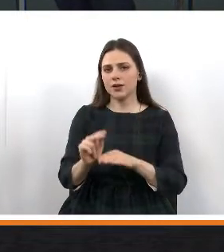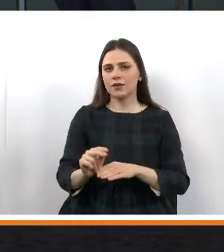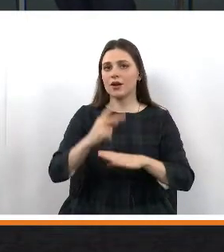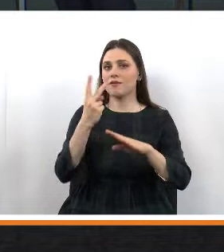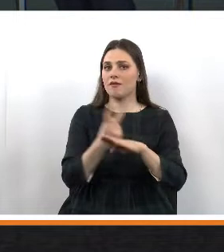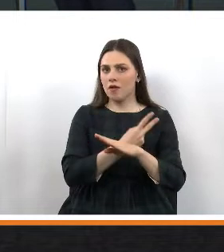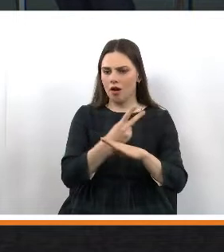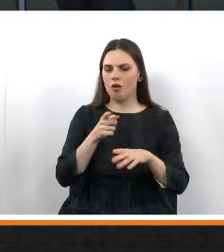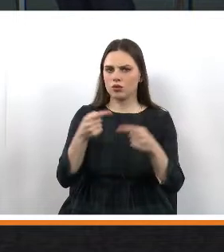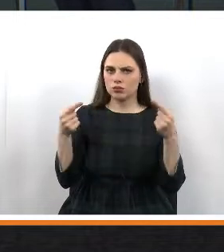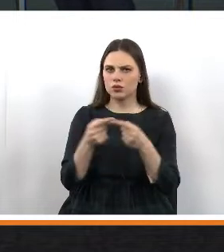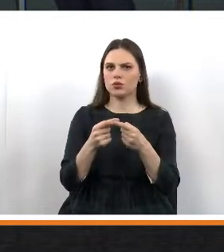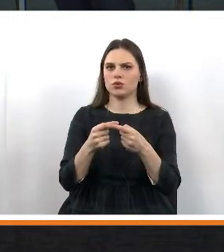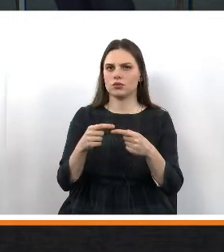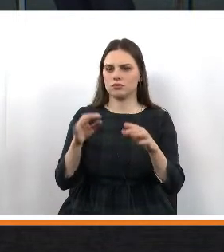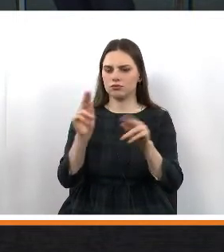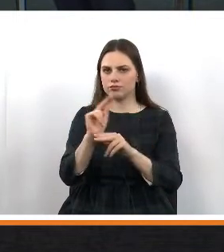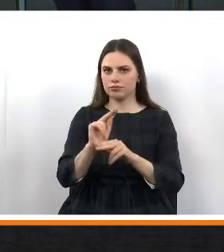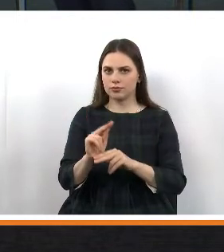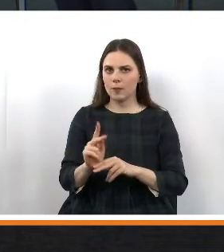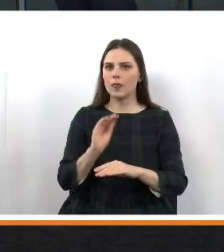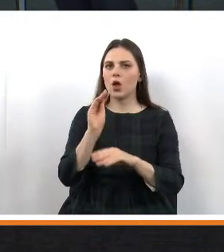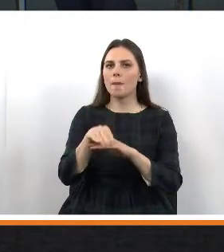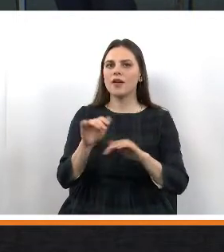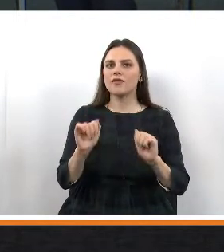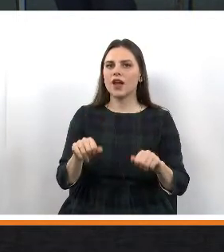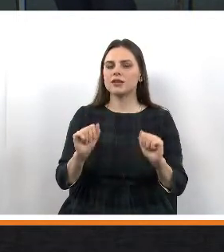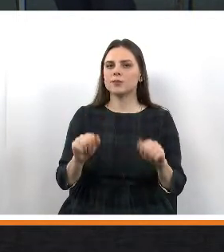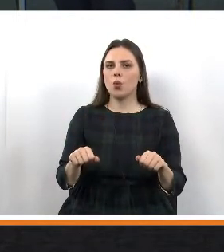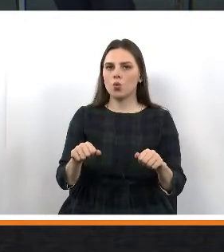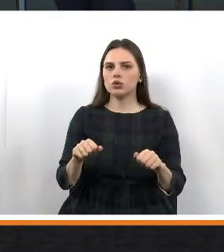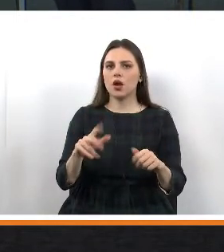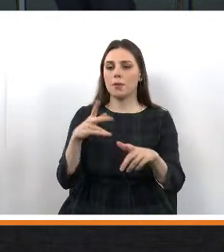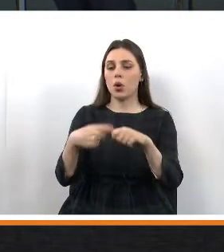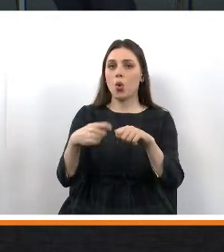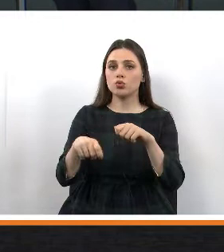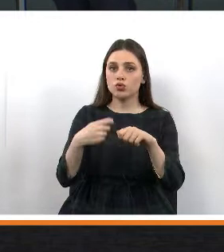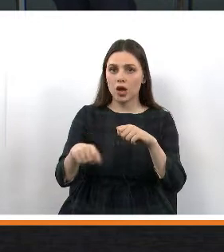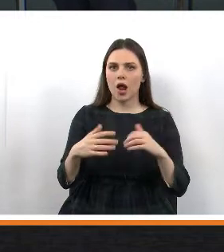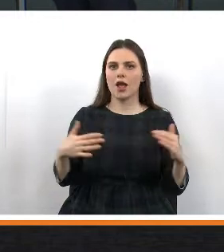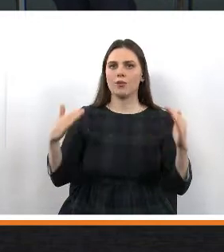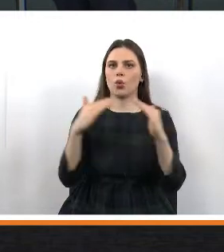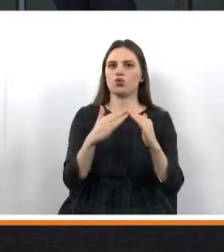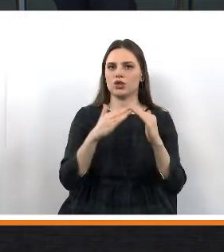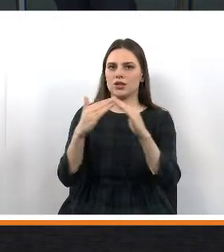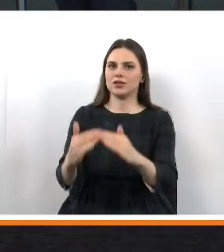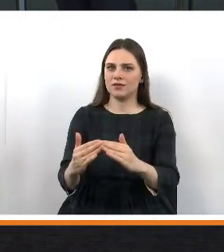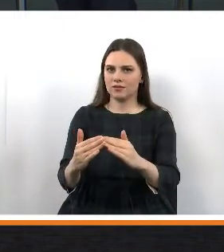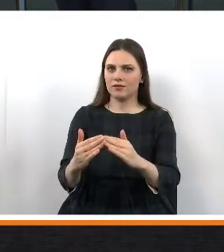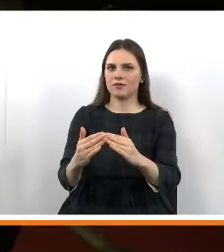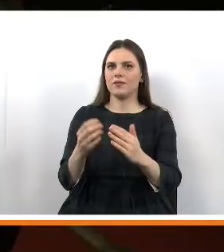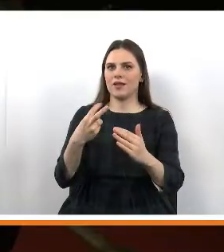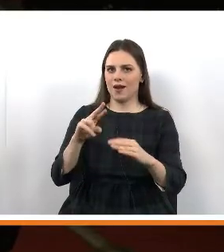исправляли содержательно, добавили возможность пожертвования имущества для пополнения целевого капитала и ценных